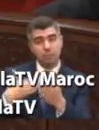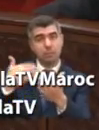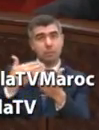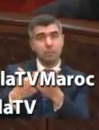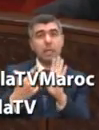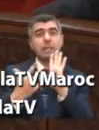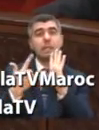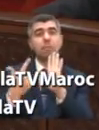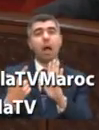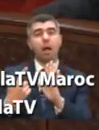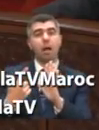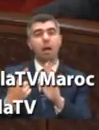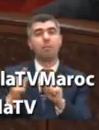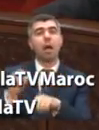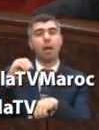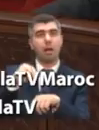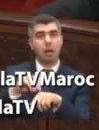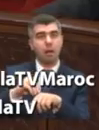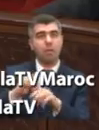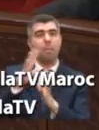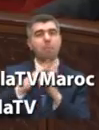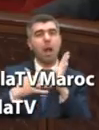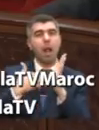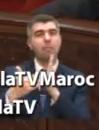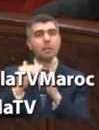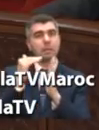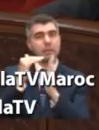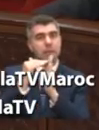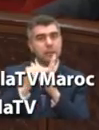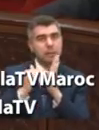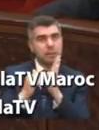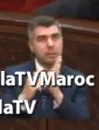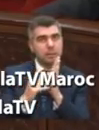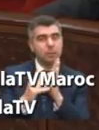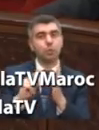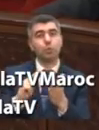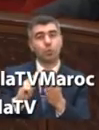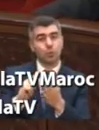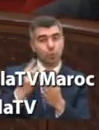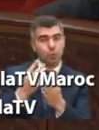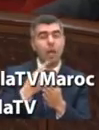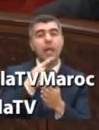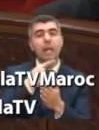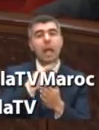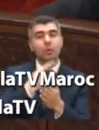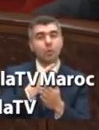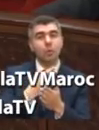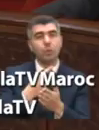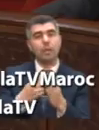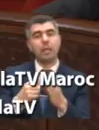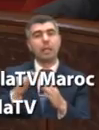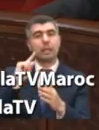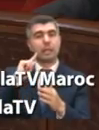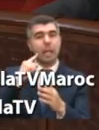عندنا 7 ديال المؤسسات أيضا مبرمجة، بما فيها مؤسسات، جوج مؤسسات في الناظور، وحده في الدخله، في